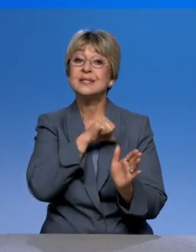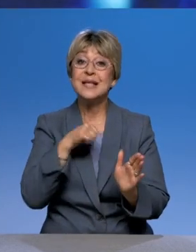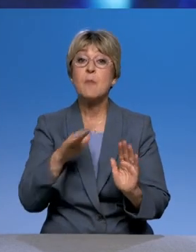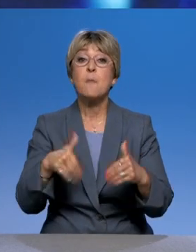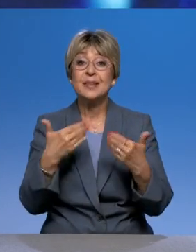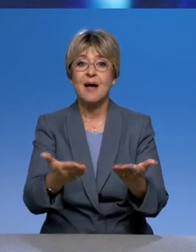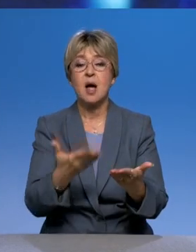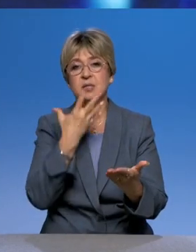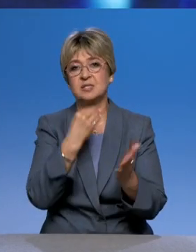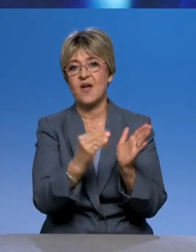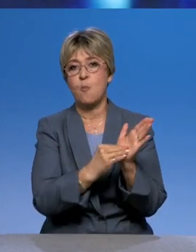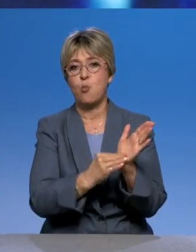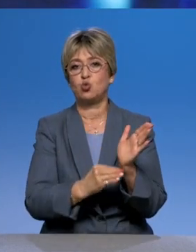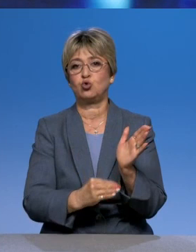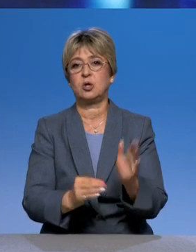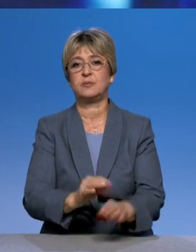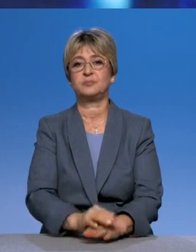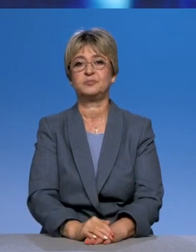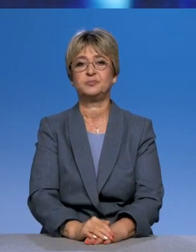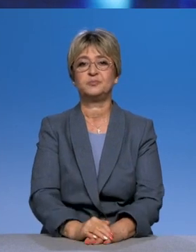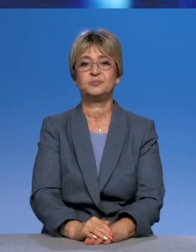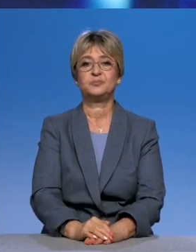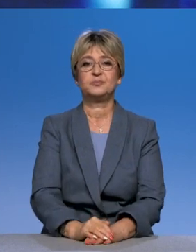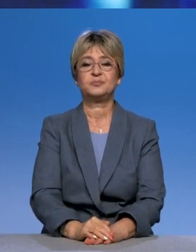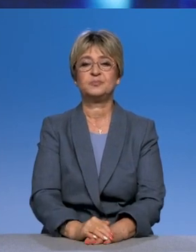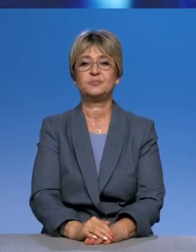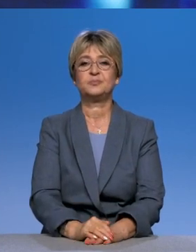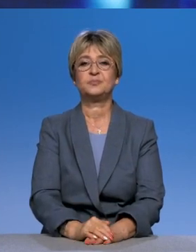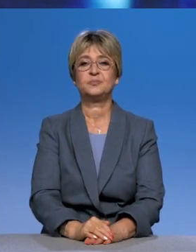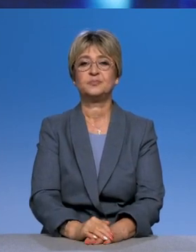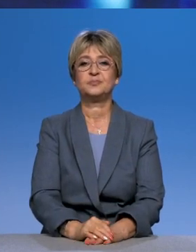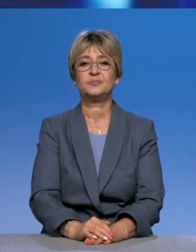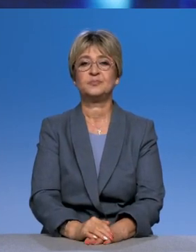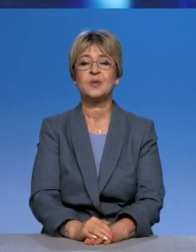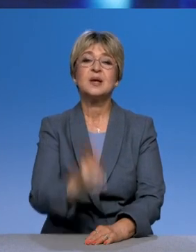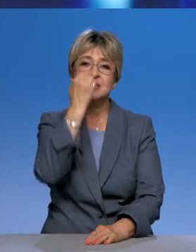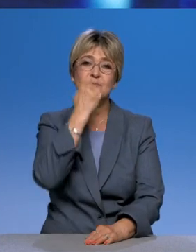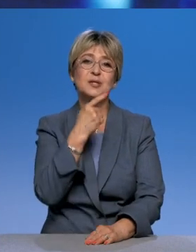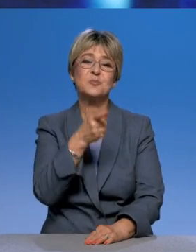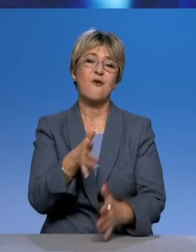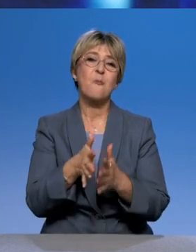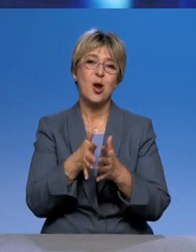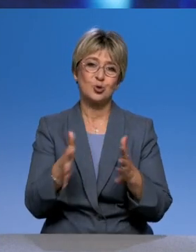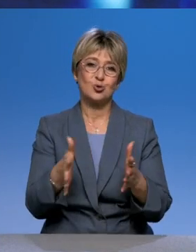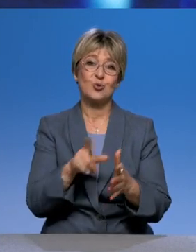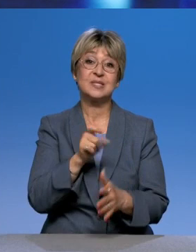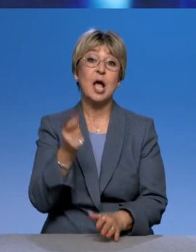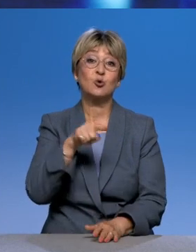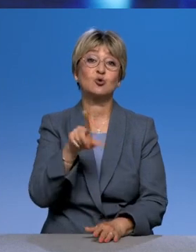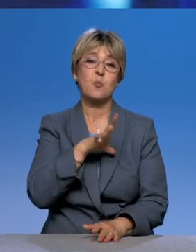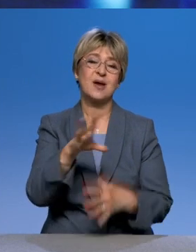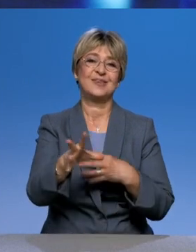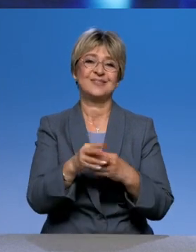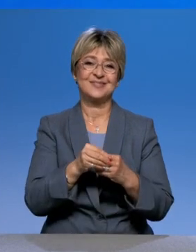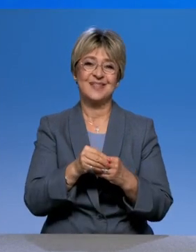про переработки. Прям сразу бегу. Мне кажется, я сюда буду. Михайлович, спасибо вам большое за то, что были с нами. Юрий